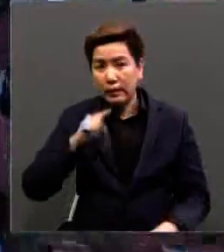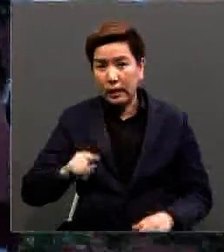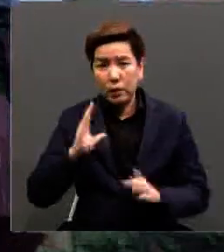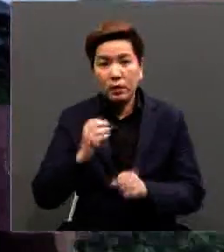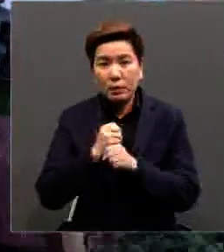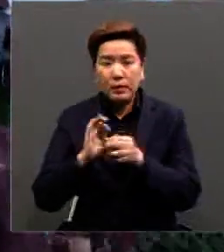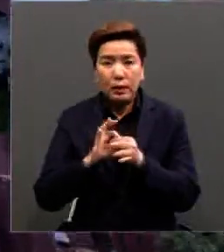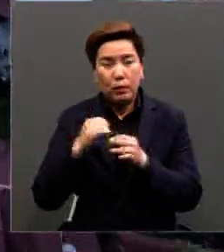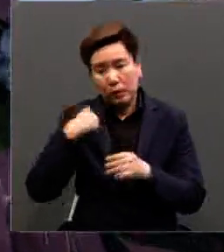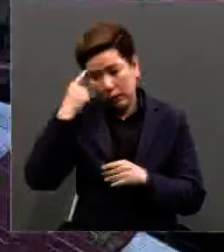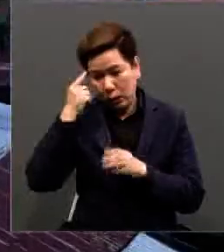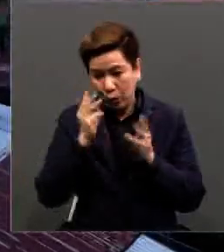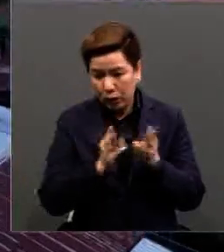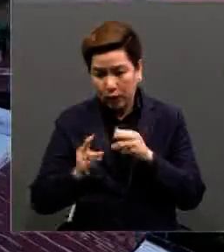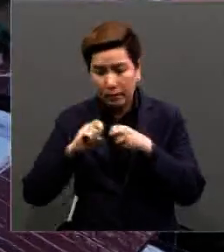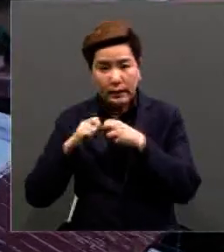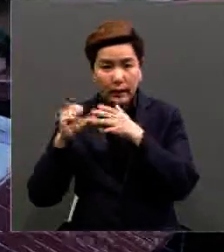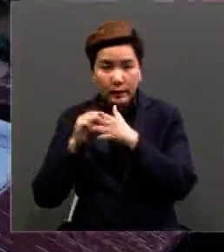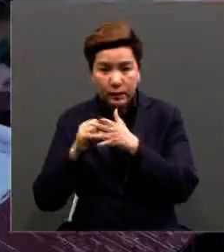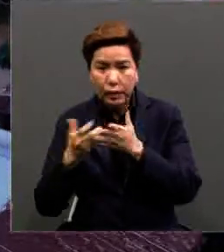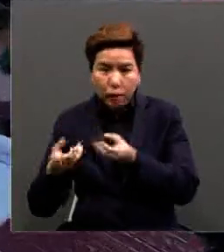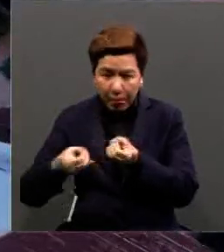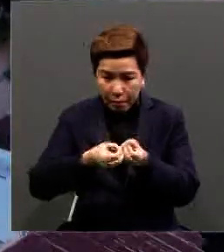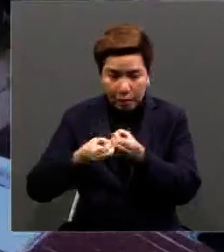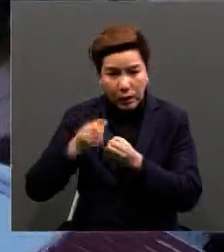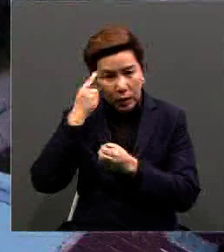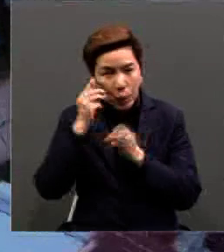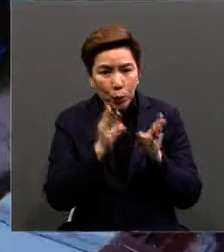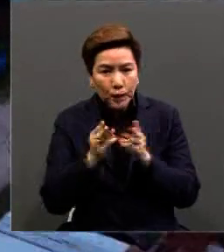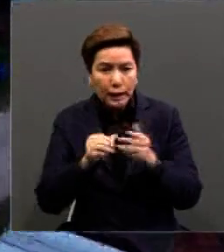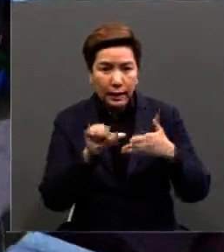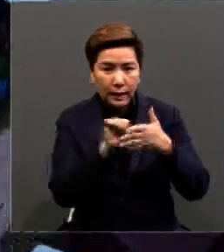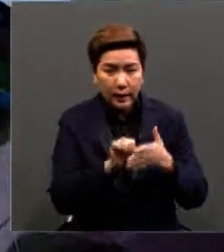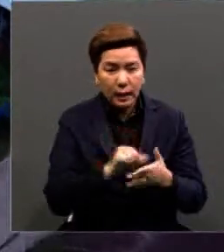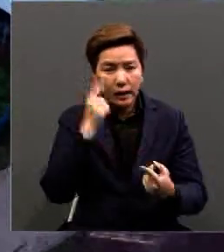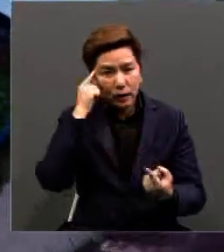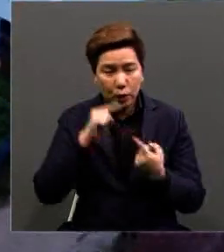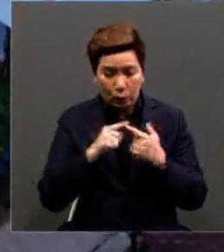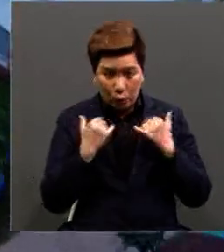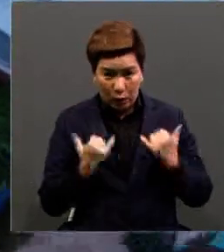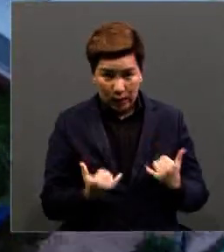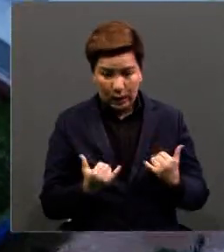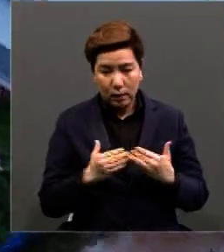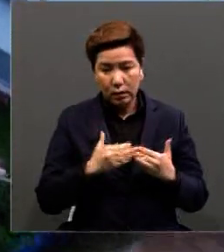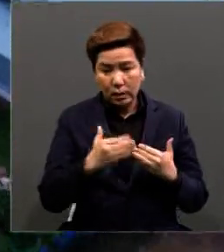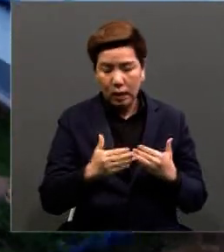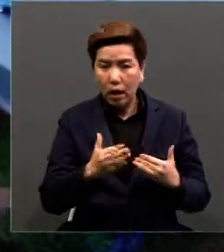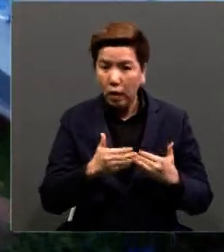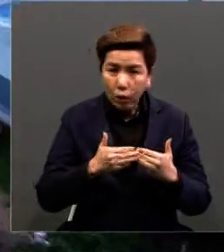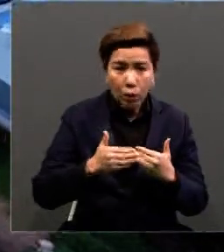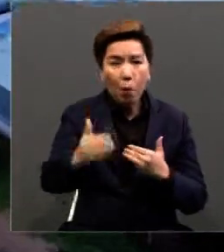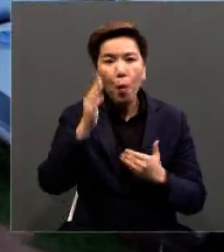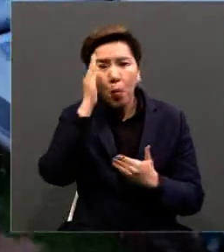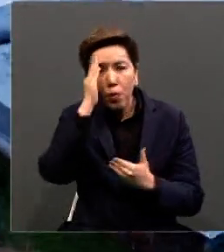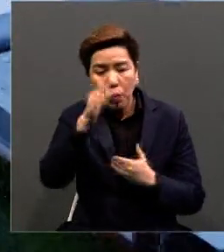องร่วมกันหาแนวทางในการแก้ปัญหาอุทกภัยในหลายมิติเลยแล้วก็ดูแลทั้งระยะสั้นและระยะกลางรวมไปถึงระยะย